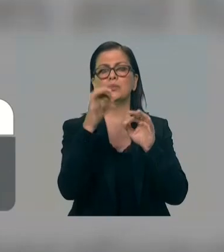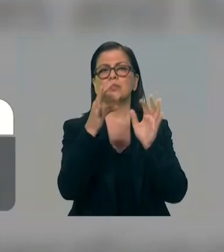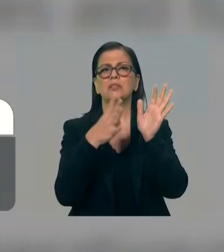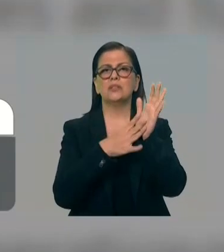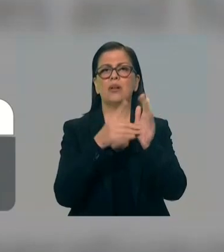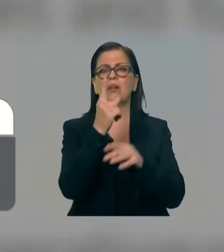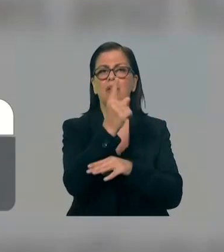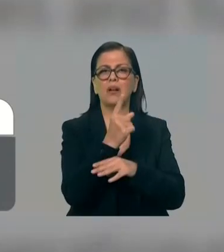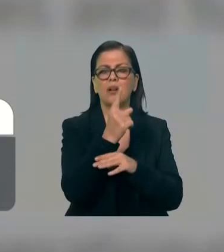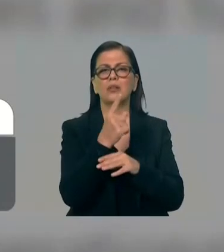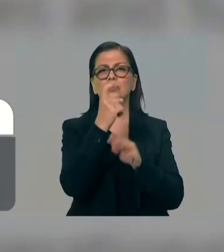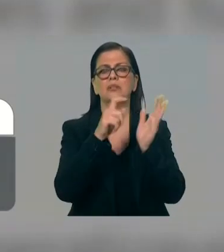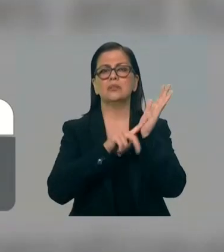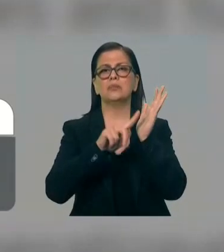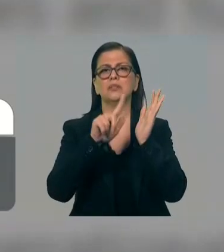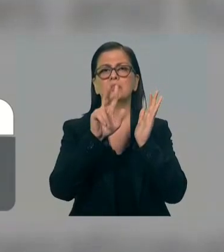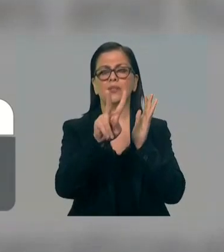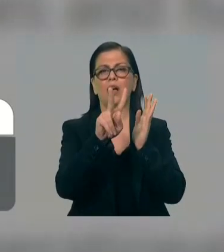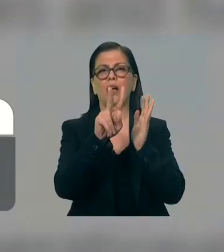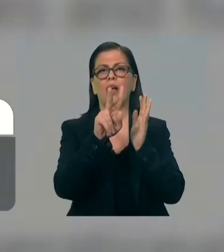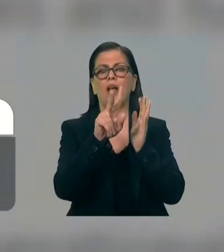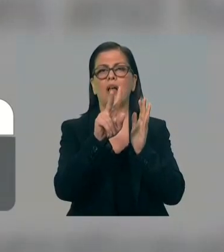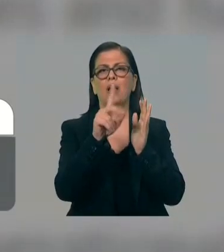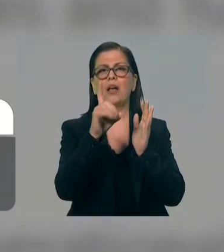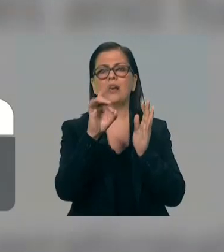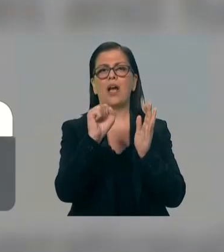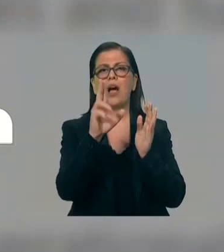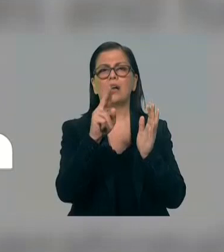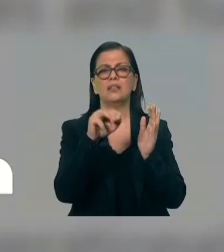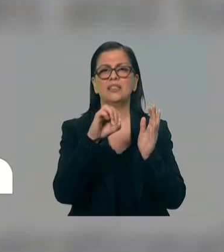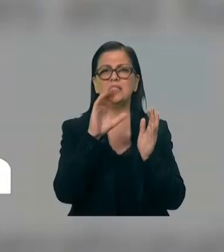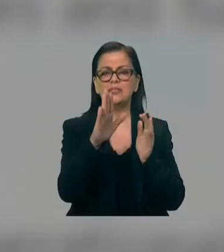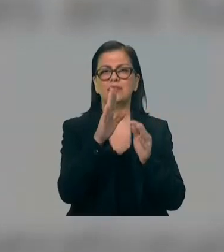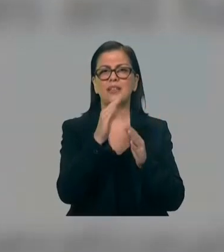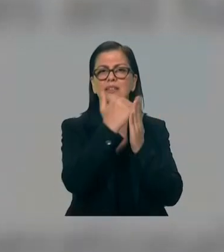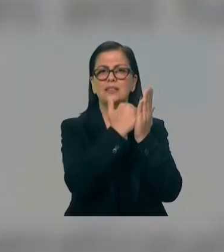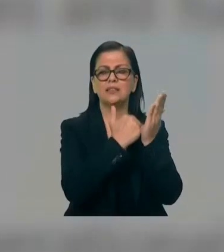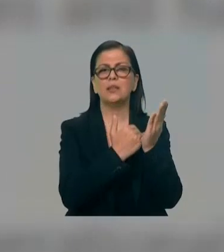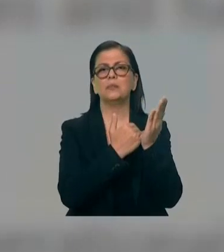172 reaktiv yaylı mateşi sistemi və 84 havada müdafiə sistemi məhv